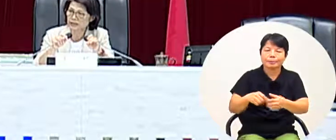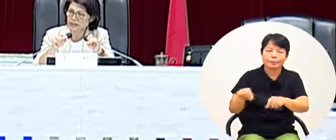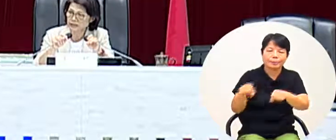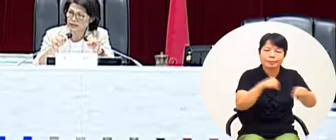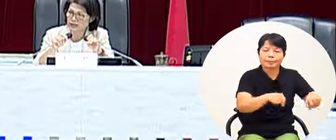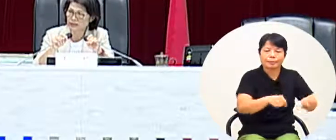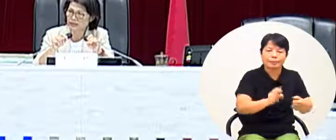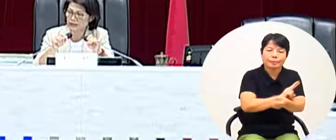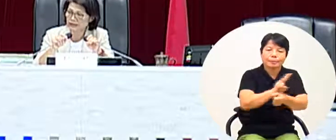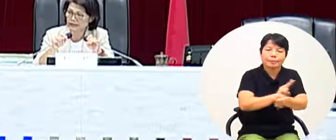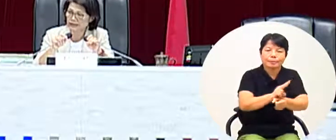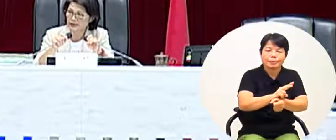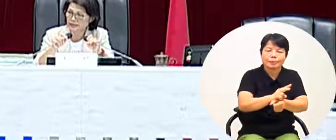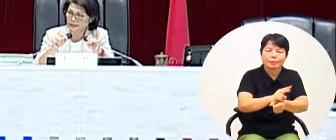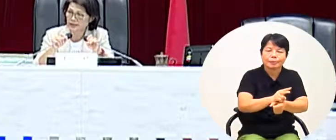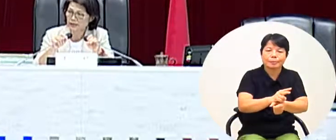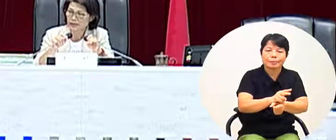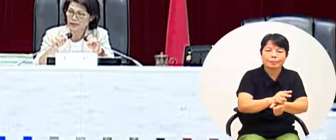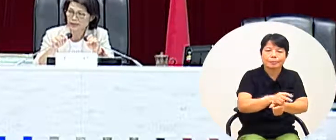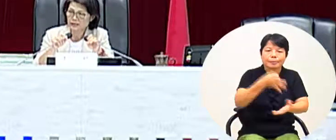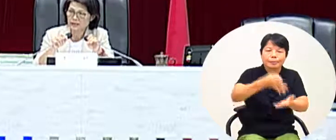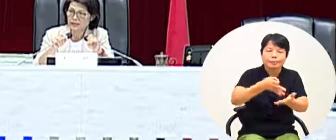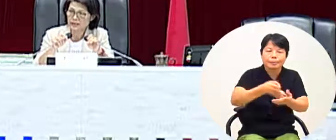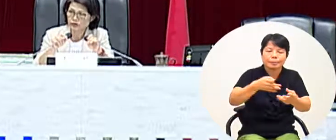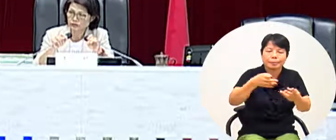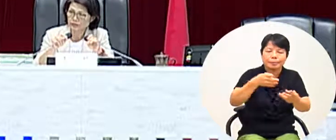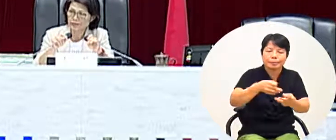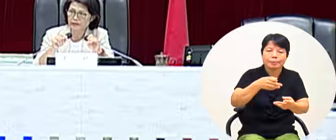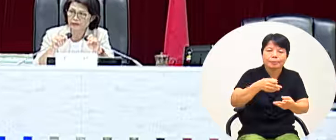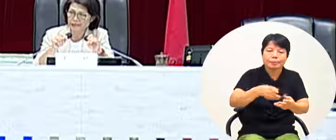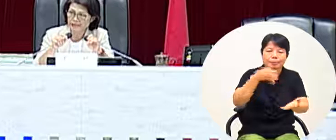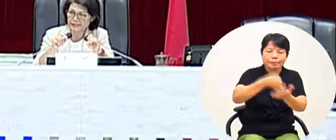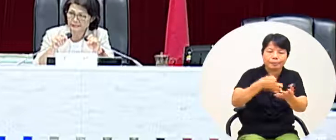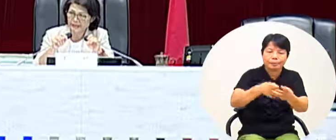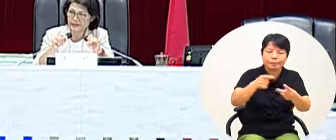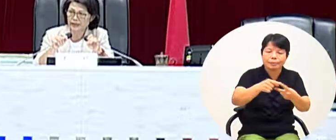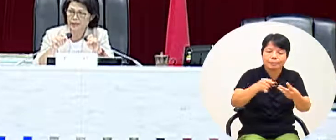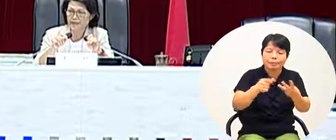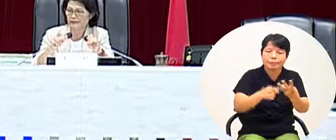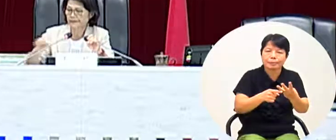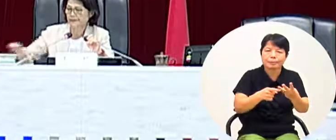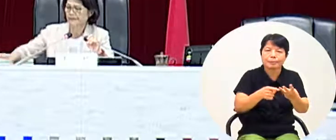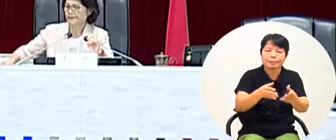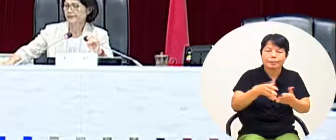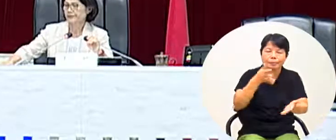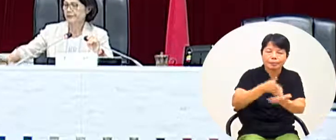次、第二次、第三次，咨询完毕，我们再散会。